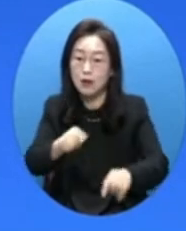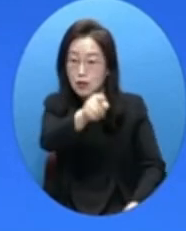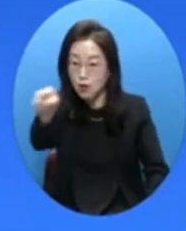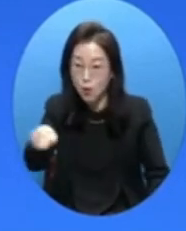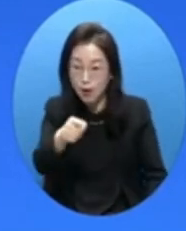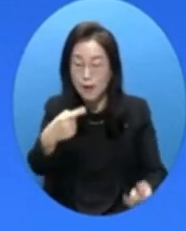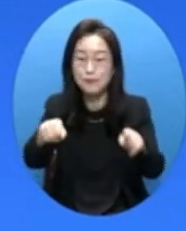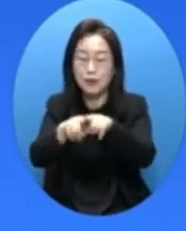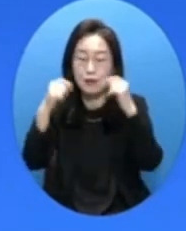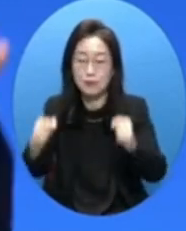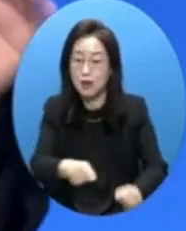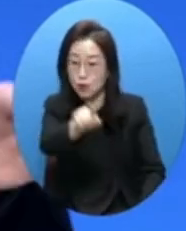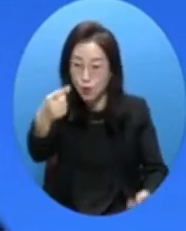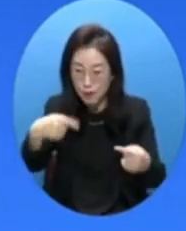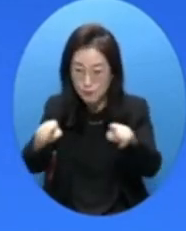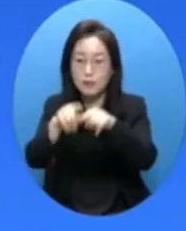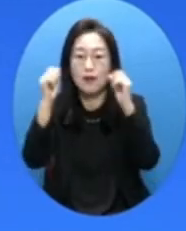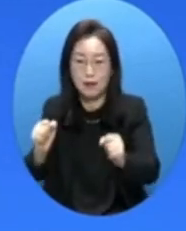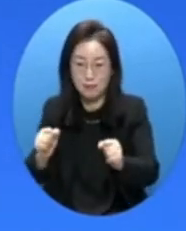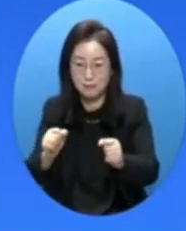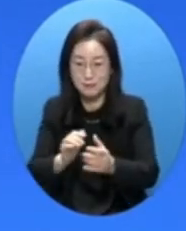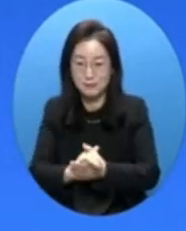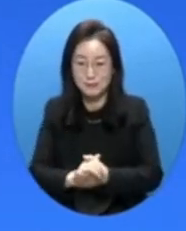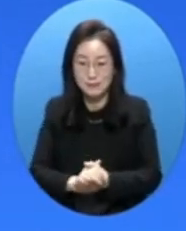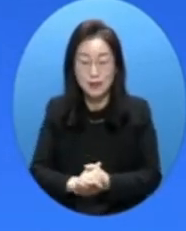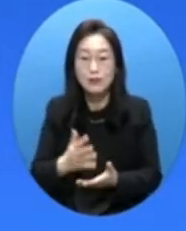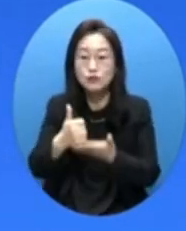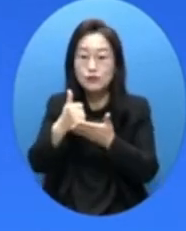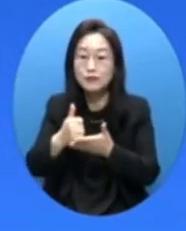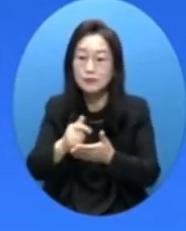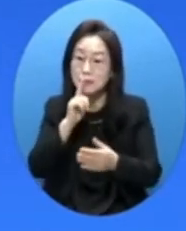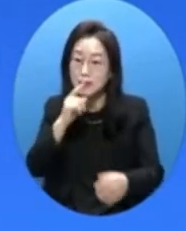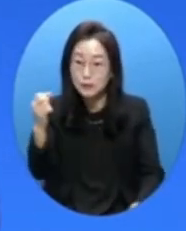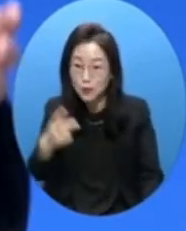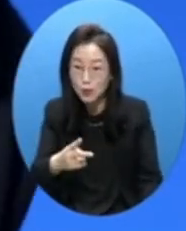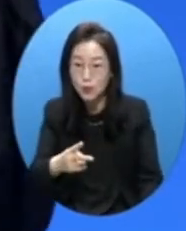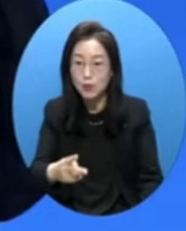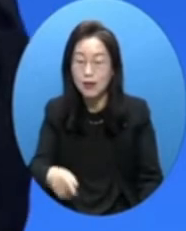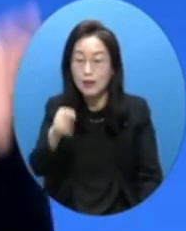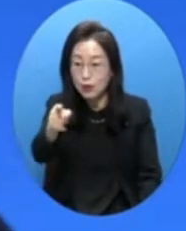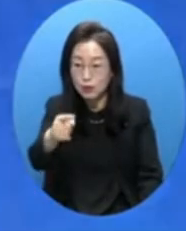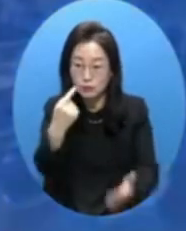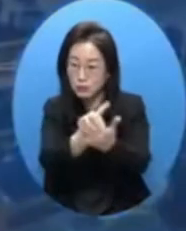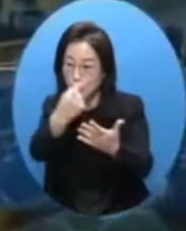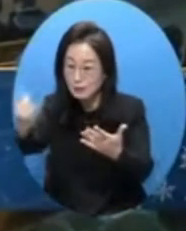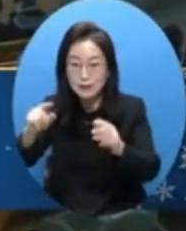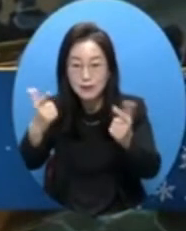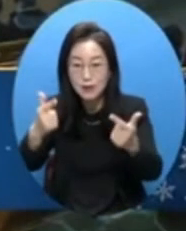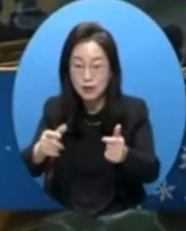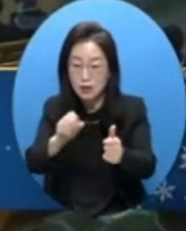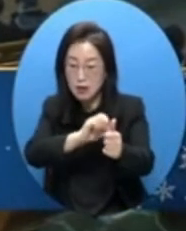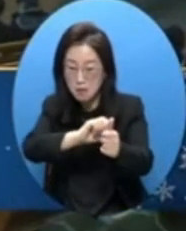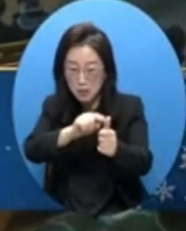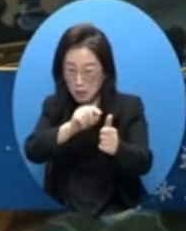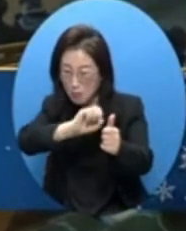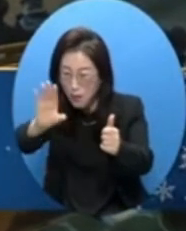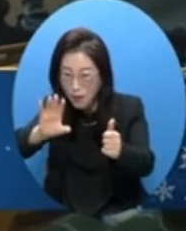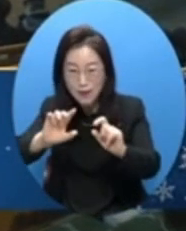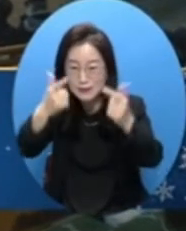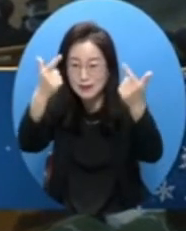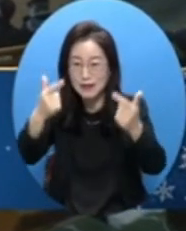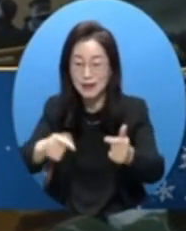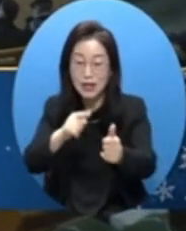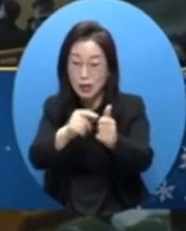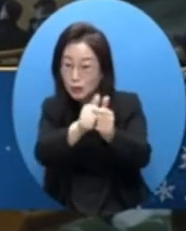내가 너와 함께 하리라. 내가 너와 함께 하리라. 주님 이어서 말씀하십니다. 내가 너를 떠나지 아니하고 버리지 아니하리라. 내가